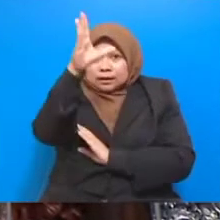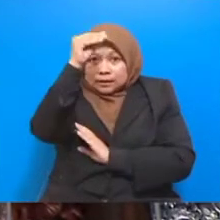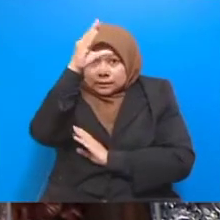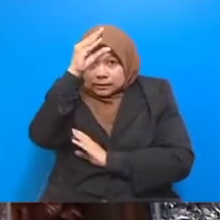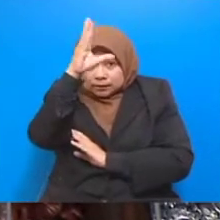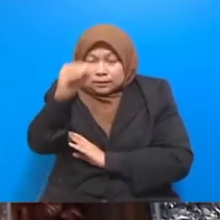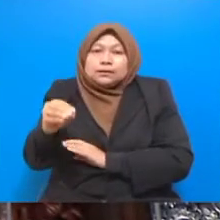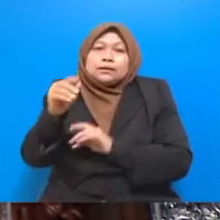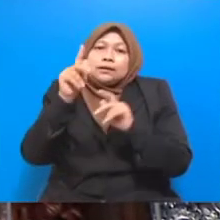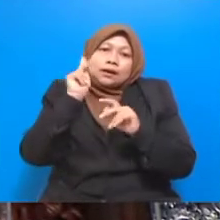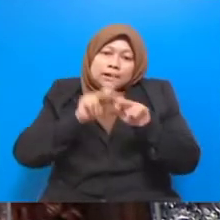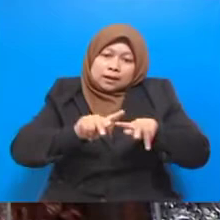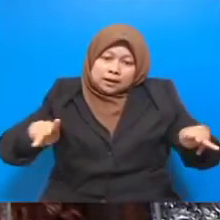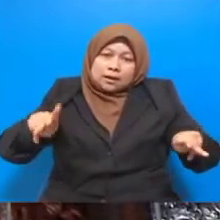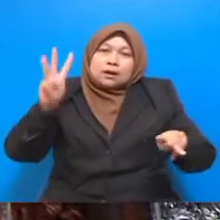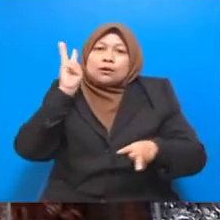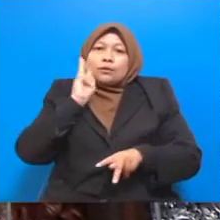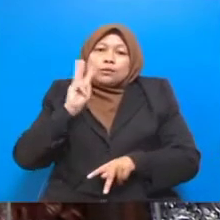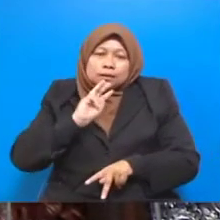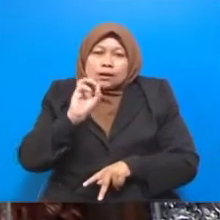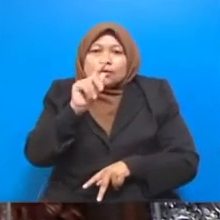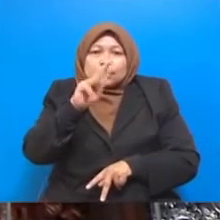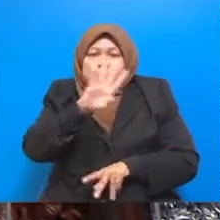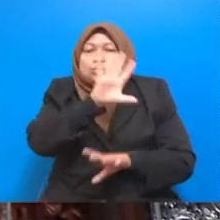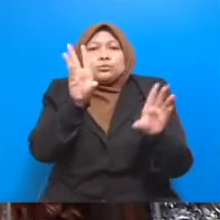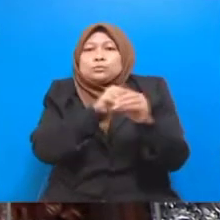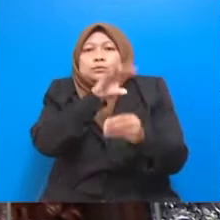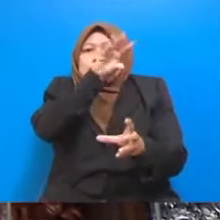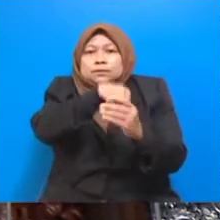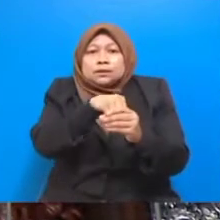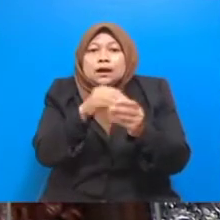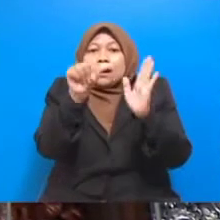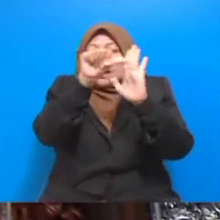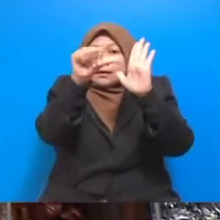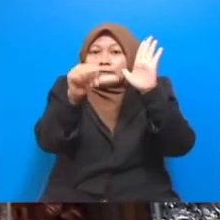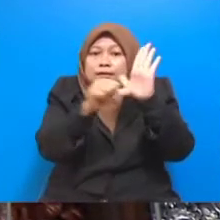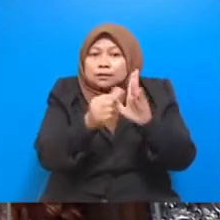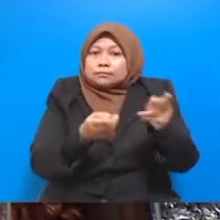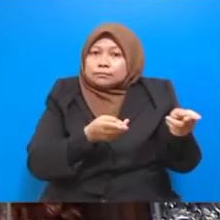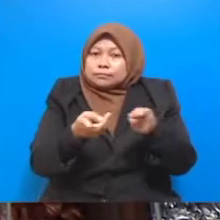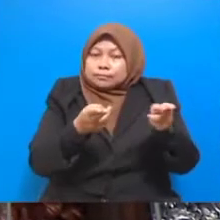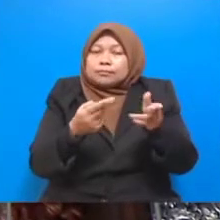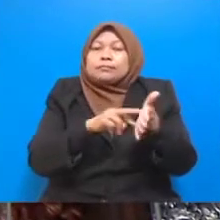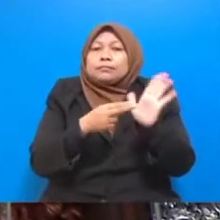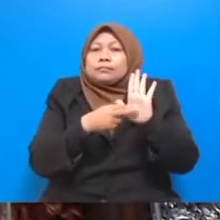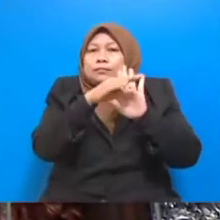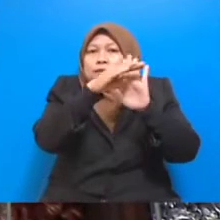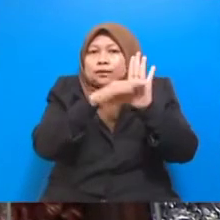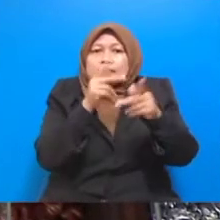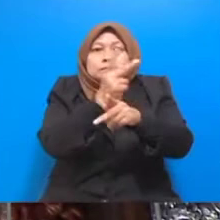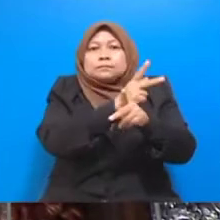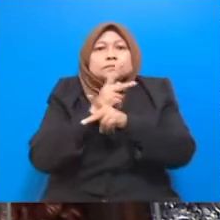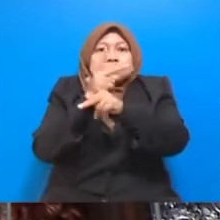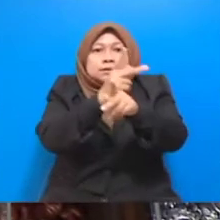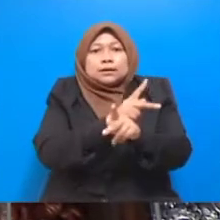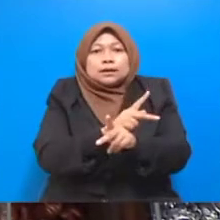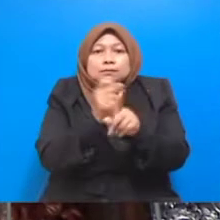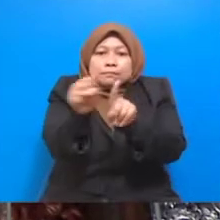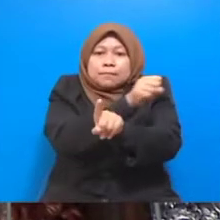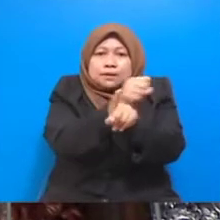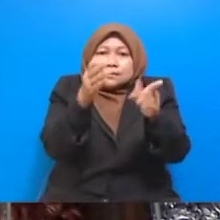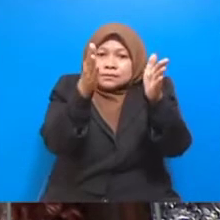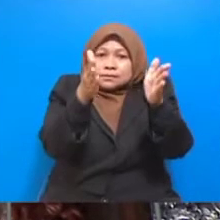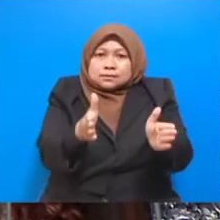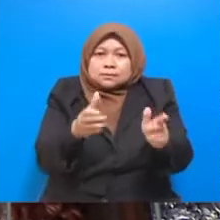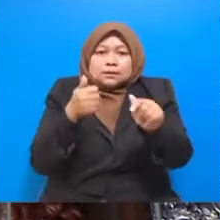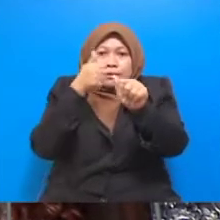kanak-kanak orang kurang upaya serta warga emas akta ini mempertunjukkan tindakan perlindungan terhadap mang sesama adem